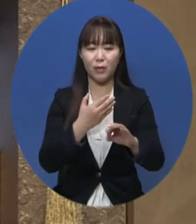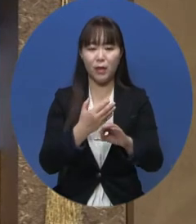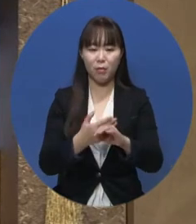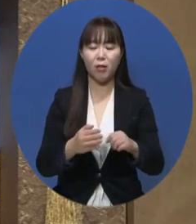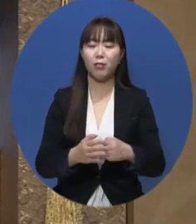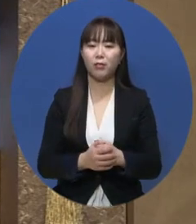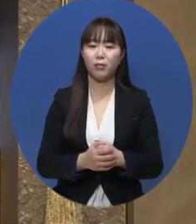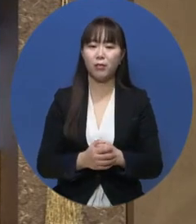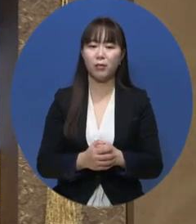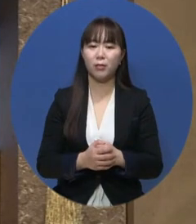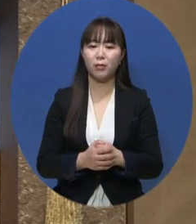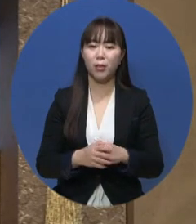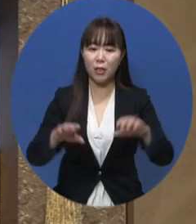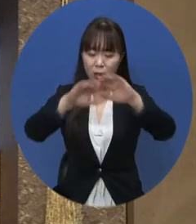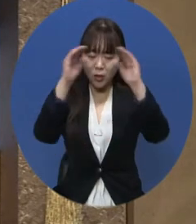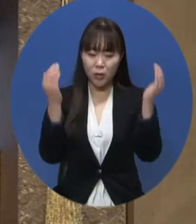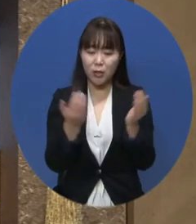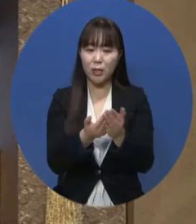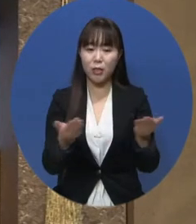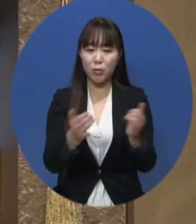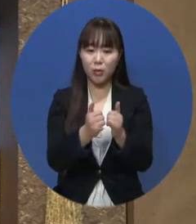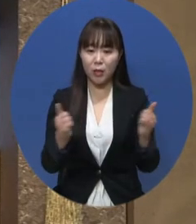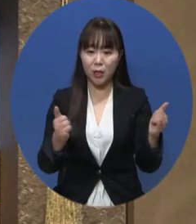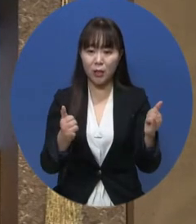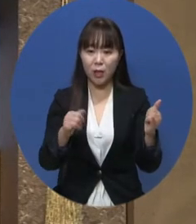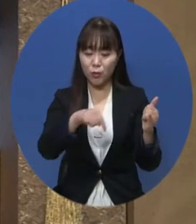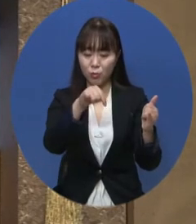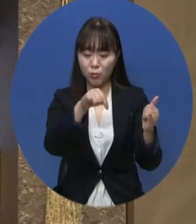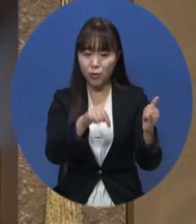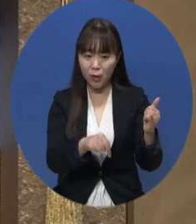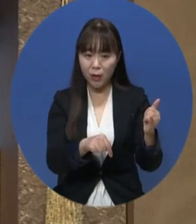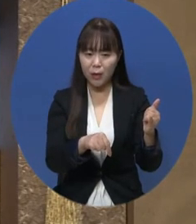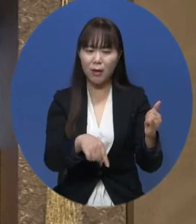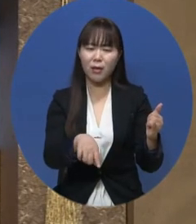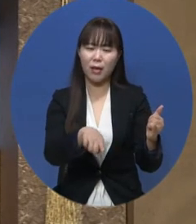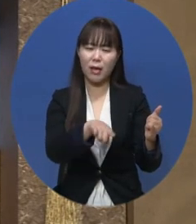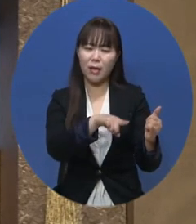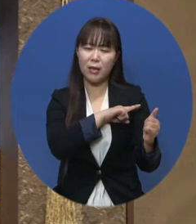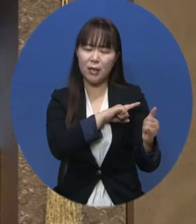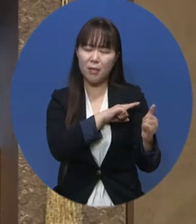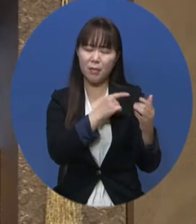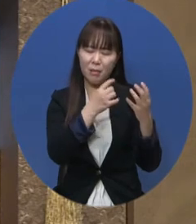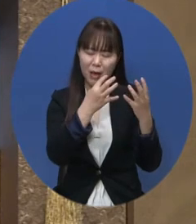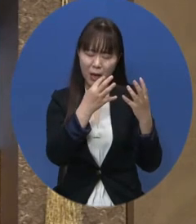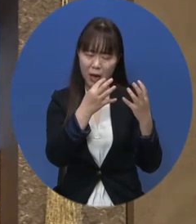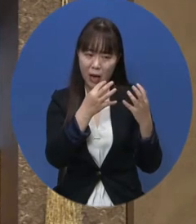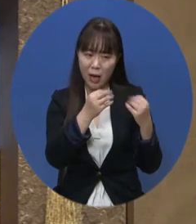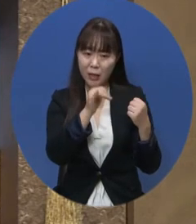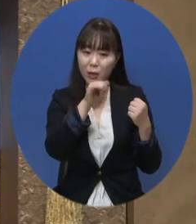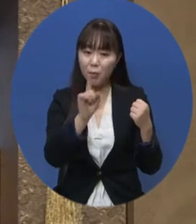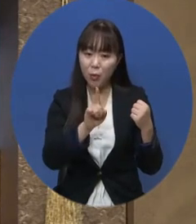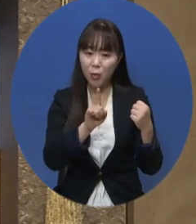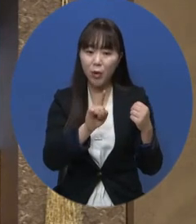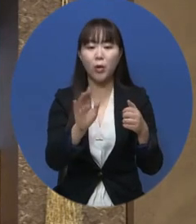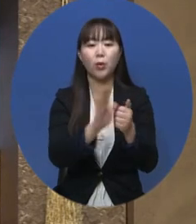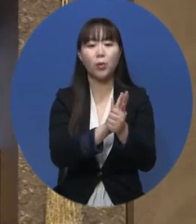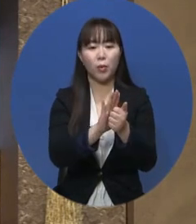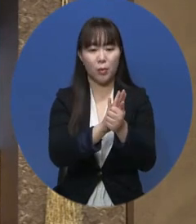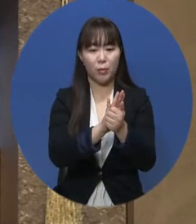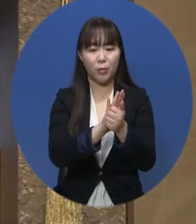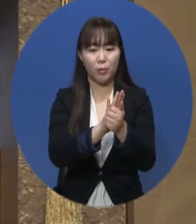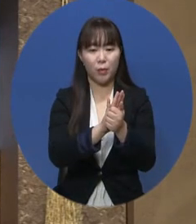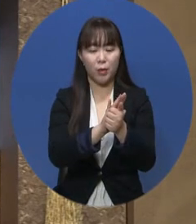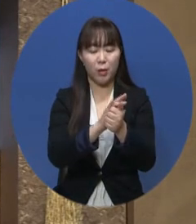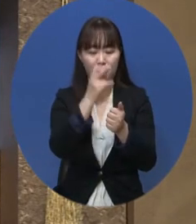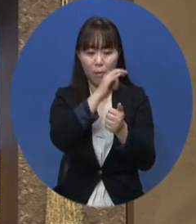들면 우리 그 전체 종사자 구성비 중에 가장 그 많이 차지하는 부분이 이제 요양보호사라고 하는